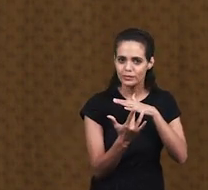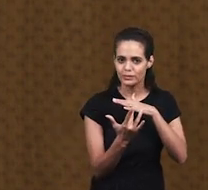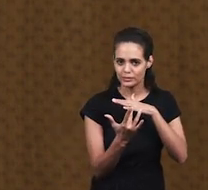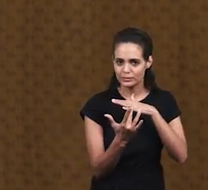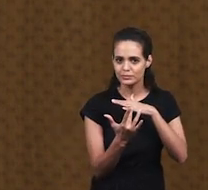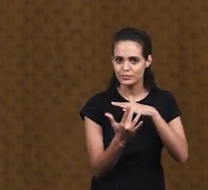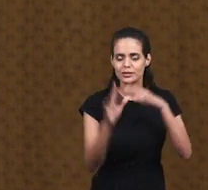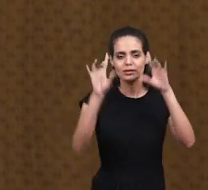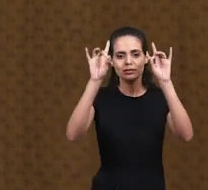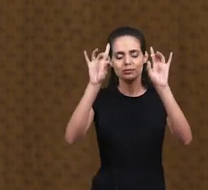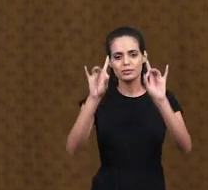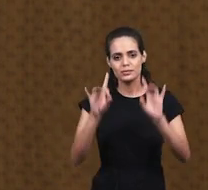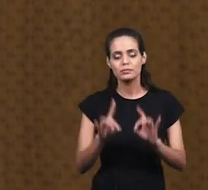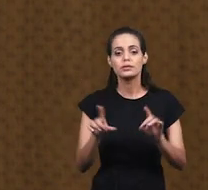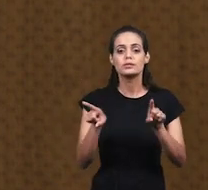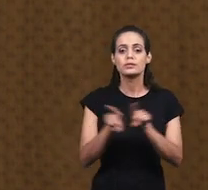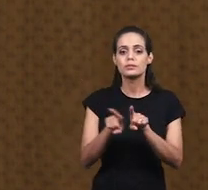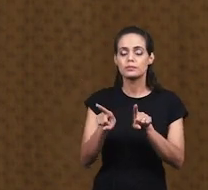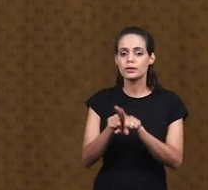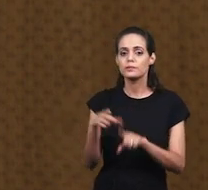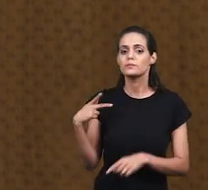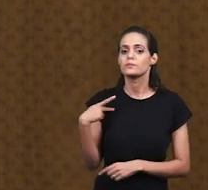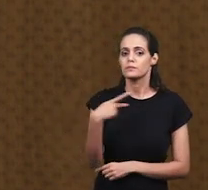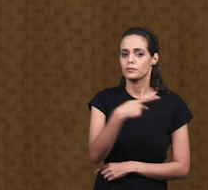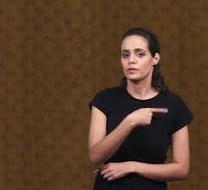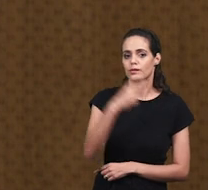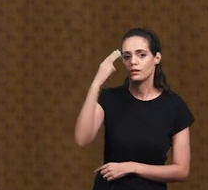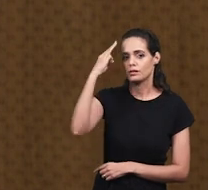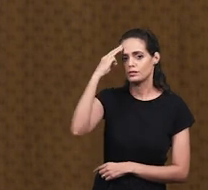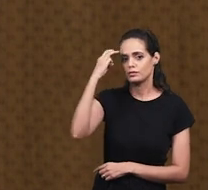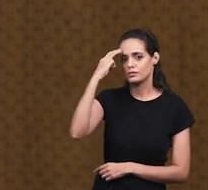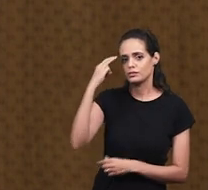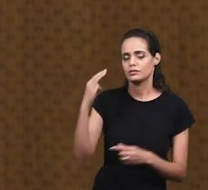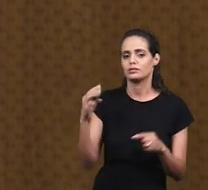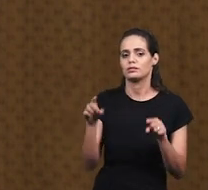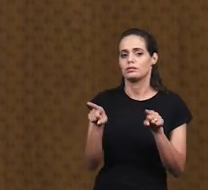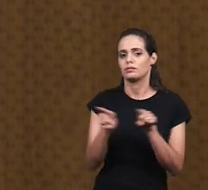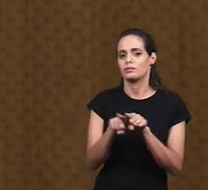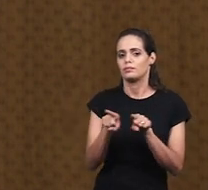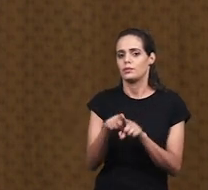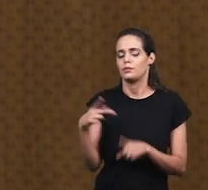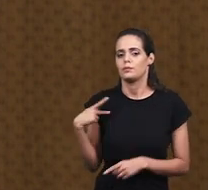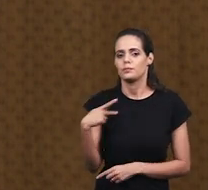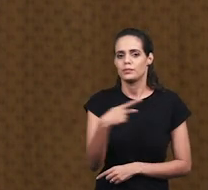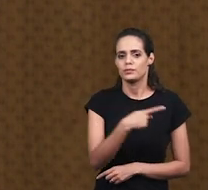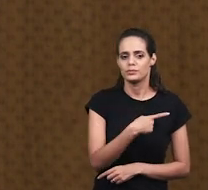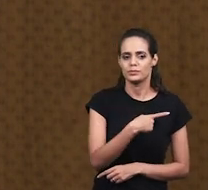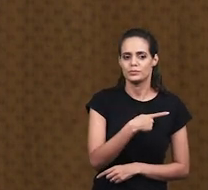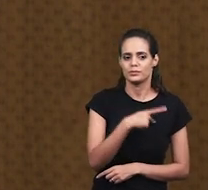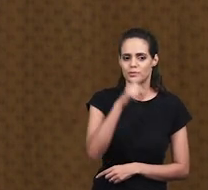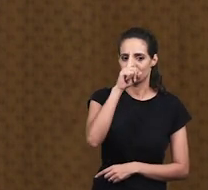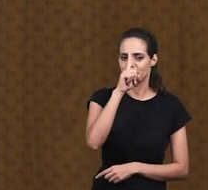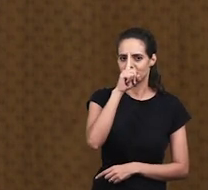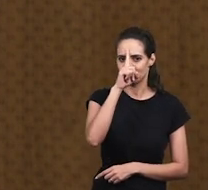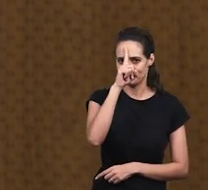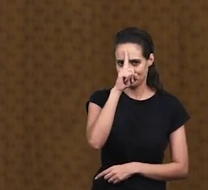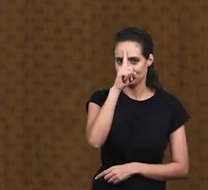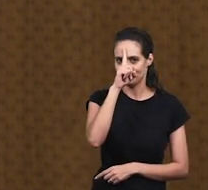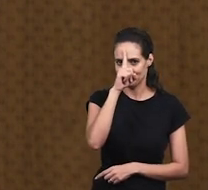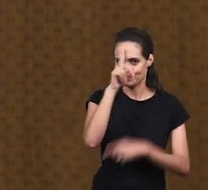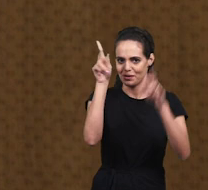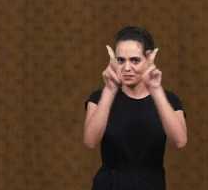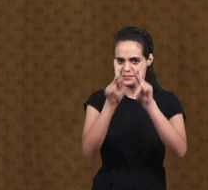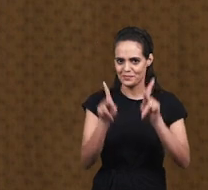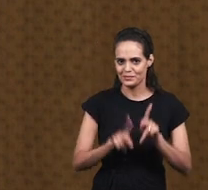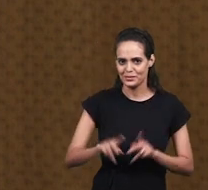spécialement le pasteur Alexandre Brasil, le pasteur Daniel, la paix du Seigneur à tous. En